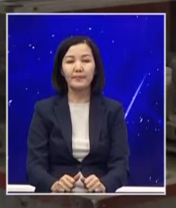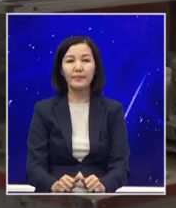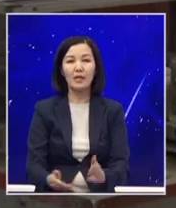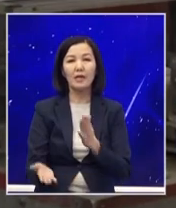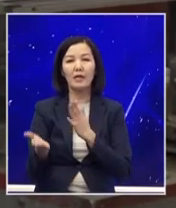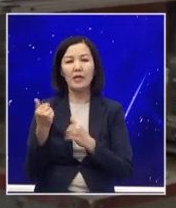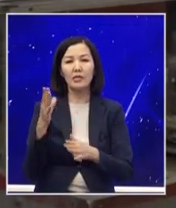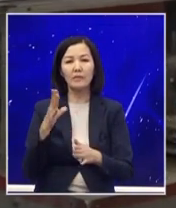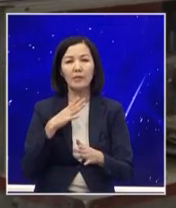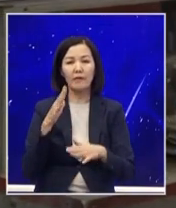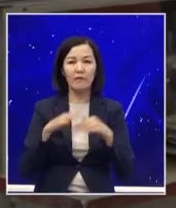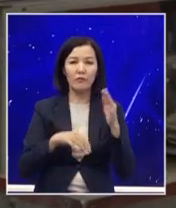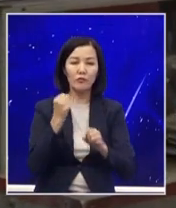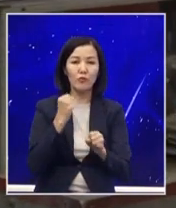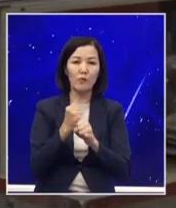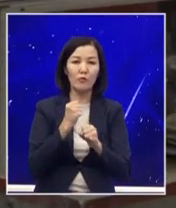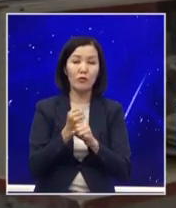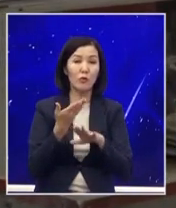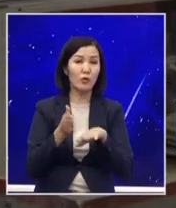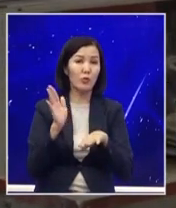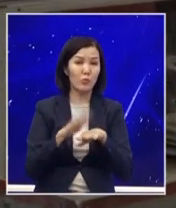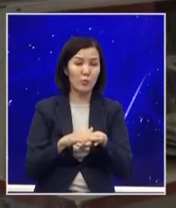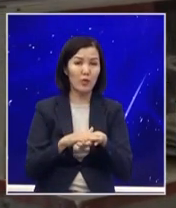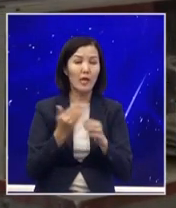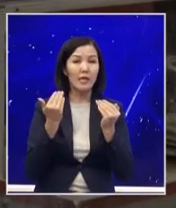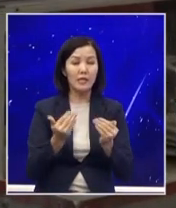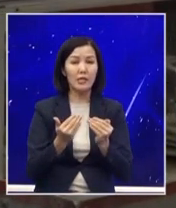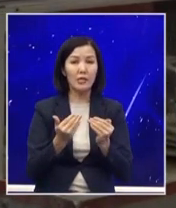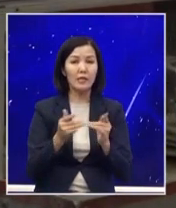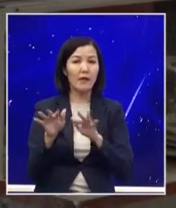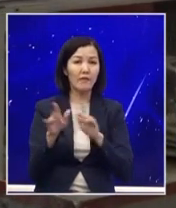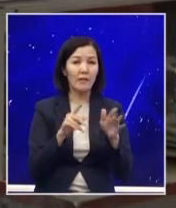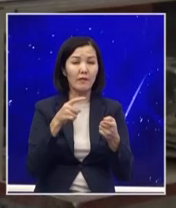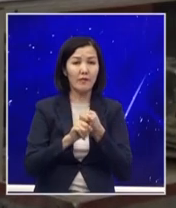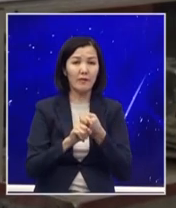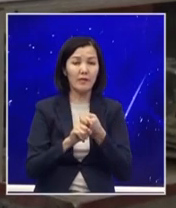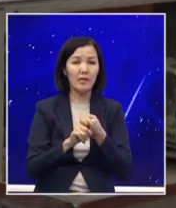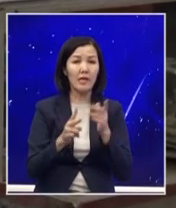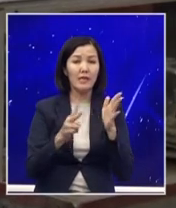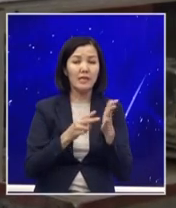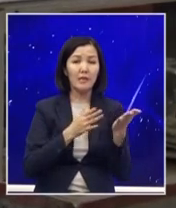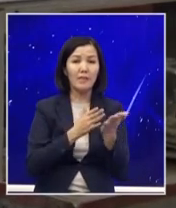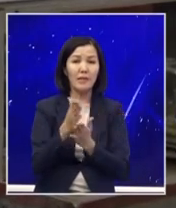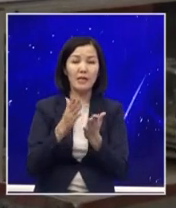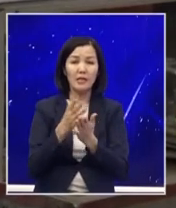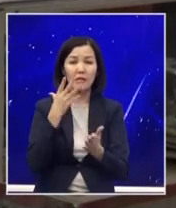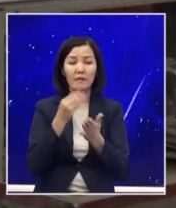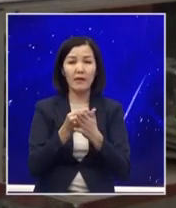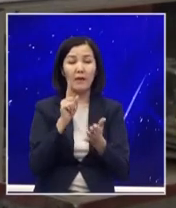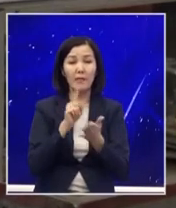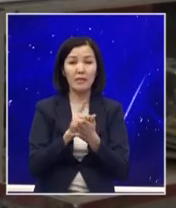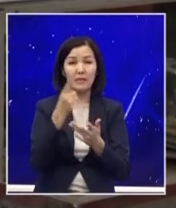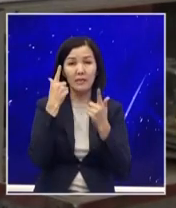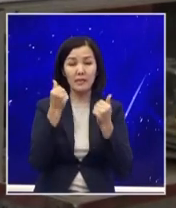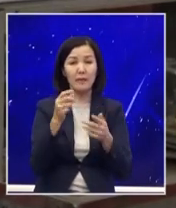Раньше все здесь делалось вручную, тогда, конечно, работа была тяжелее. Сейчас все здесь автоматизировано, есть 7 линий, каждый знает свои функциональные обязанности,